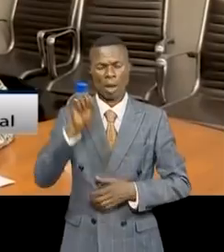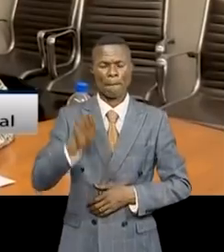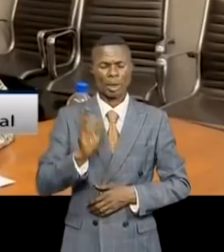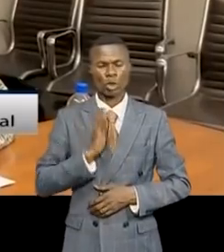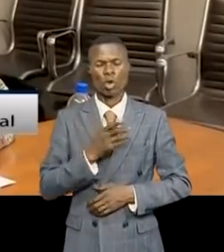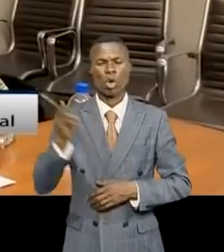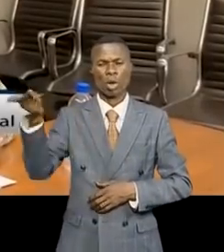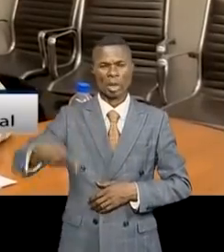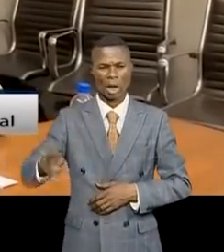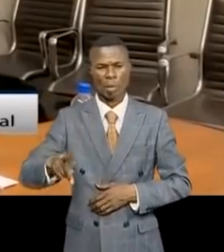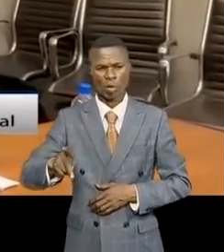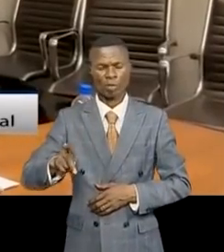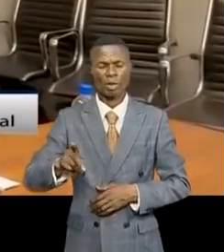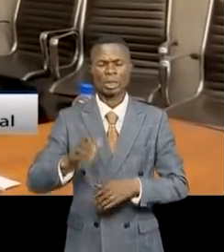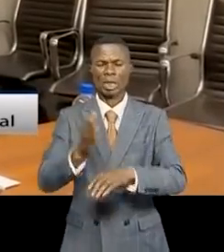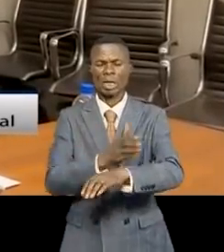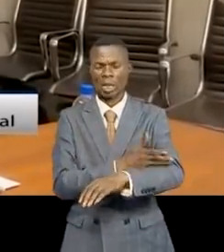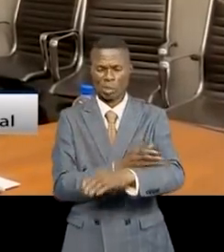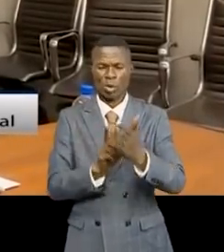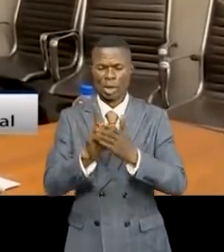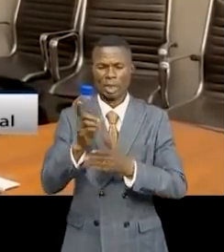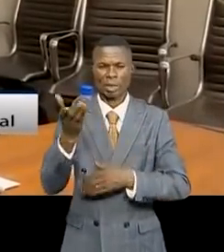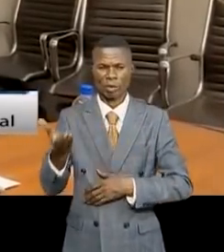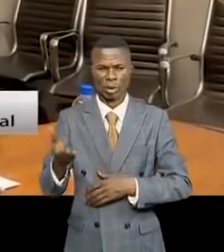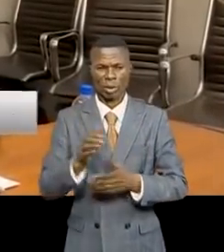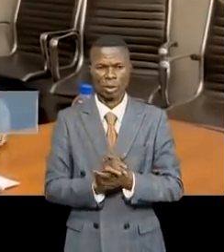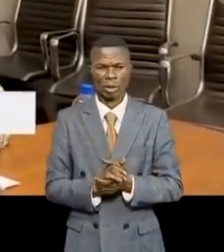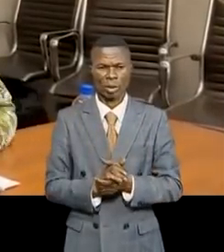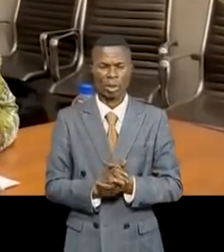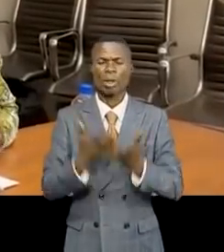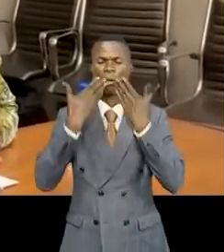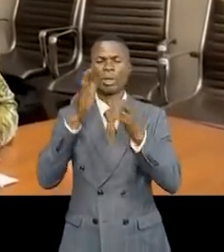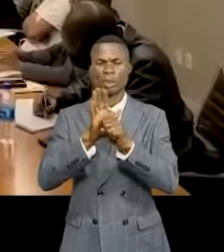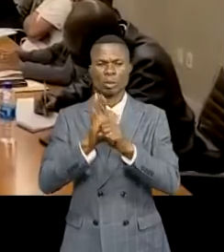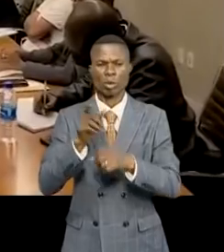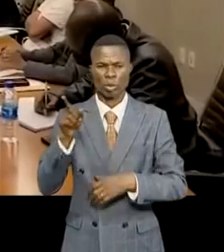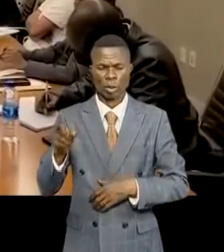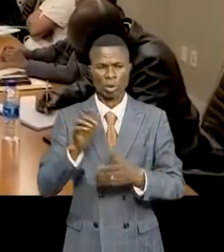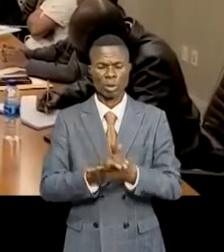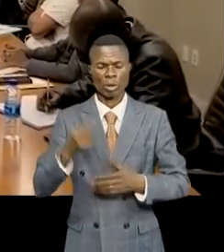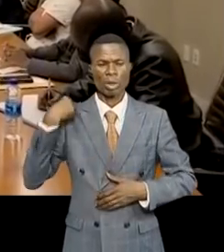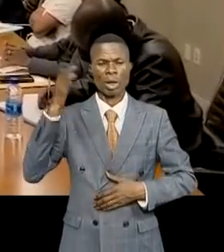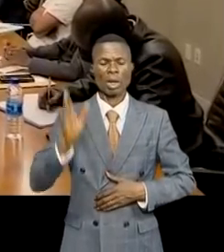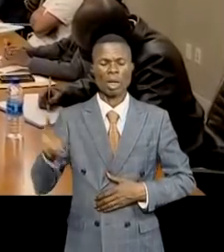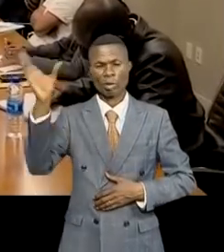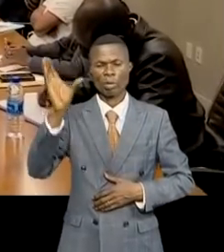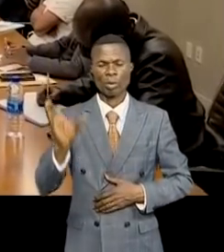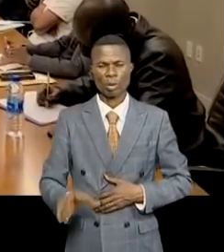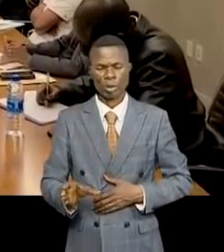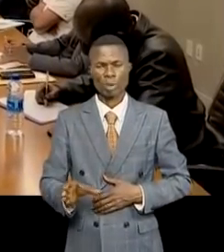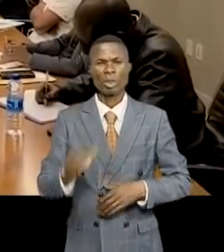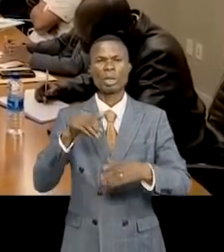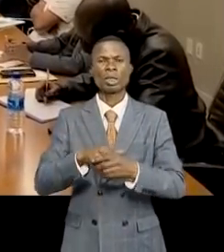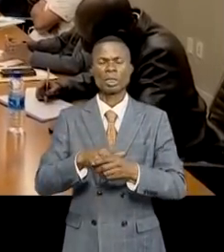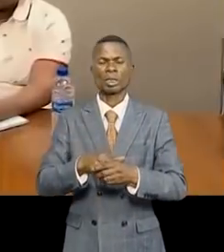Pour que finalement demain nous puissions cheminer ensemble. We can to work together. Une fois de plus, merci beaucoup. Thank you. Le gouverneur du Congo central a, au cours de